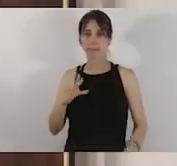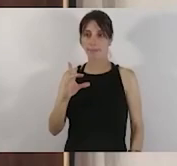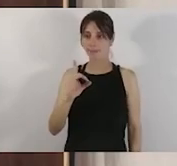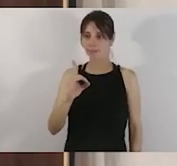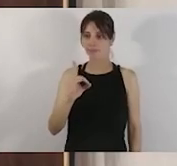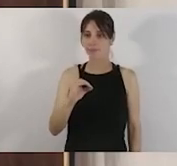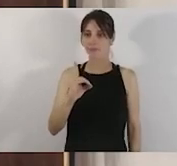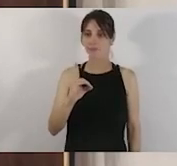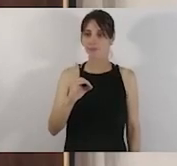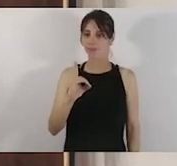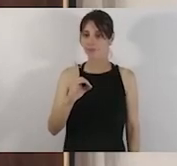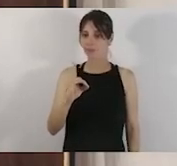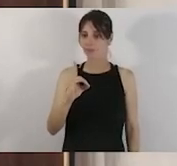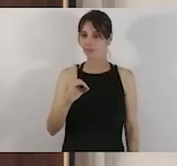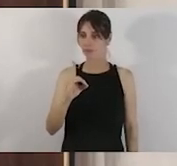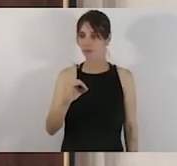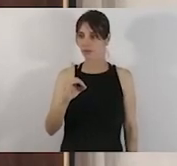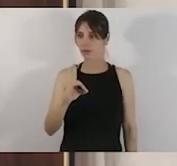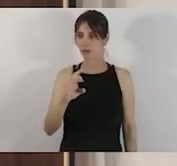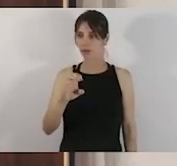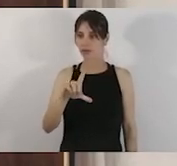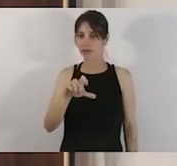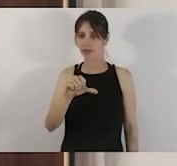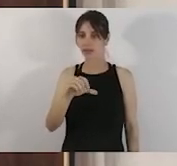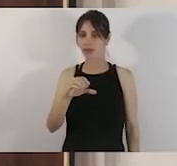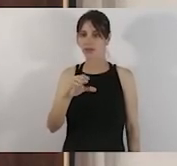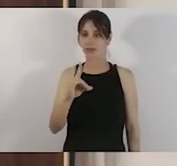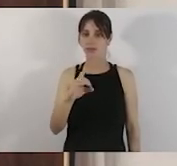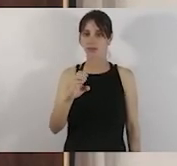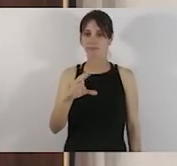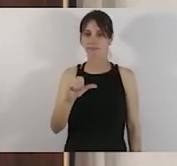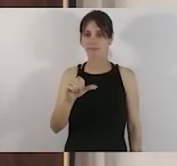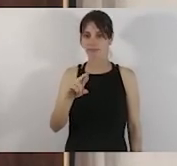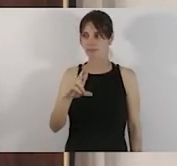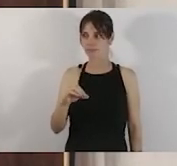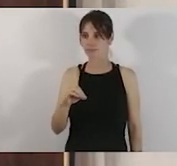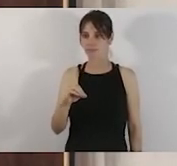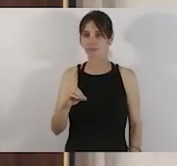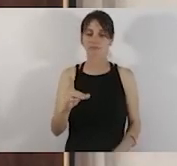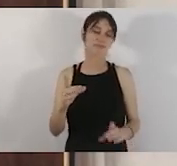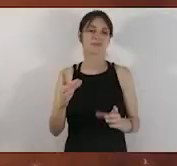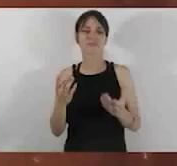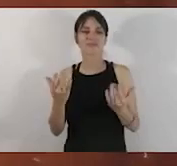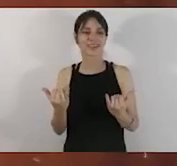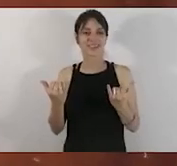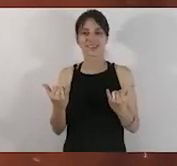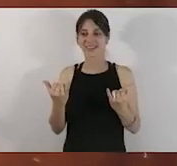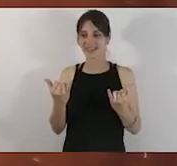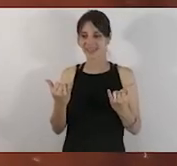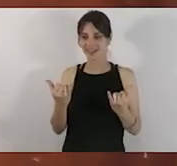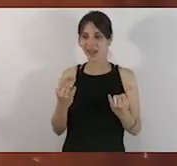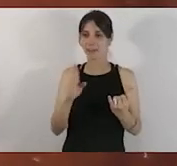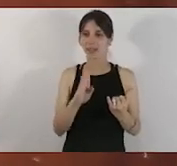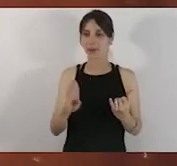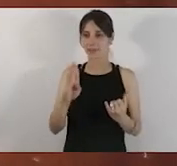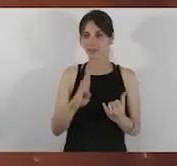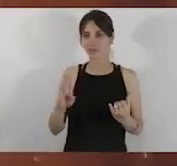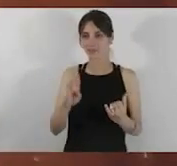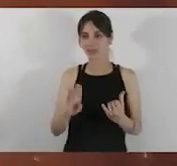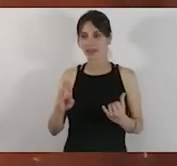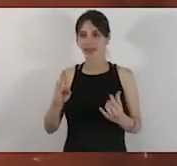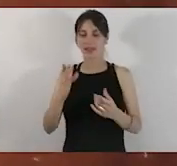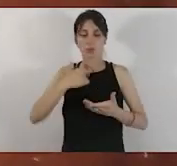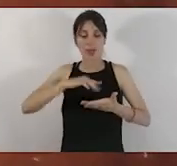toutes et à tous, mes chers collègues. Donc, dans ce rapport, la ville est sollicitée par l'association d'entraide et d'action sociale, qui